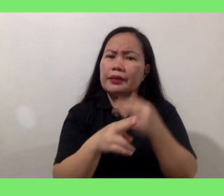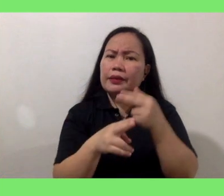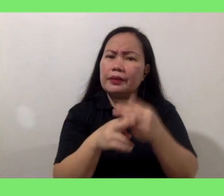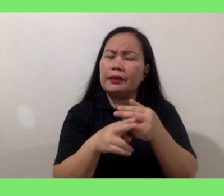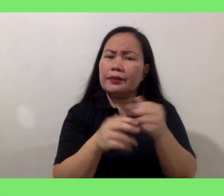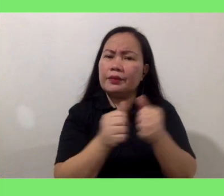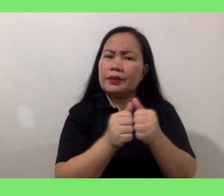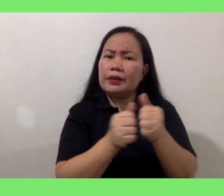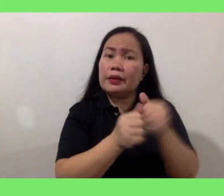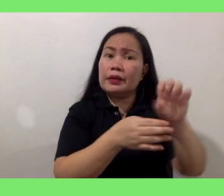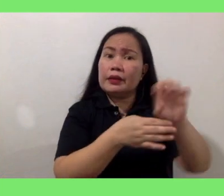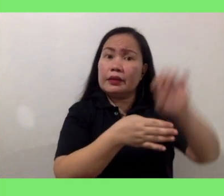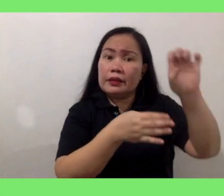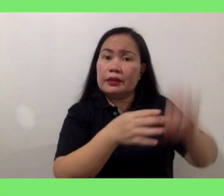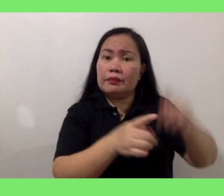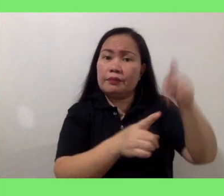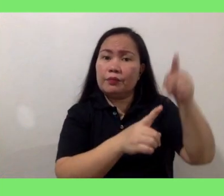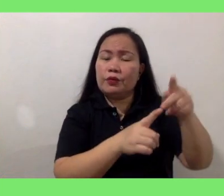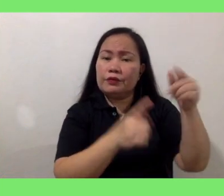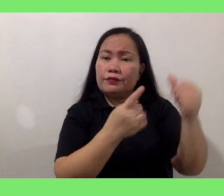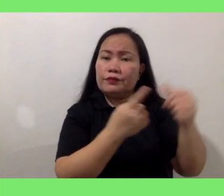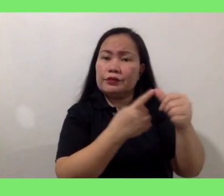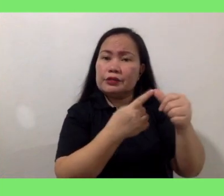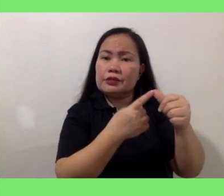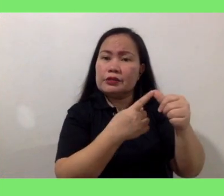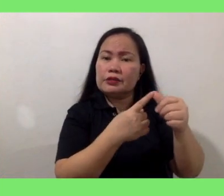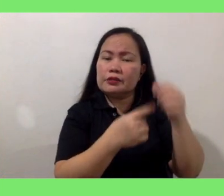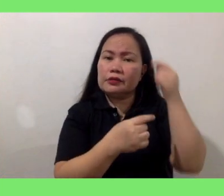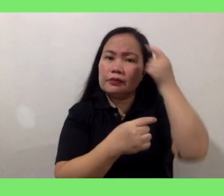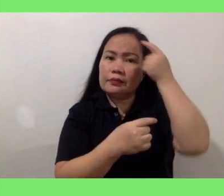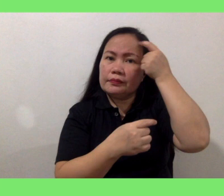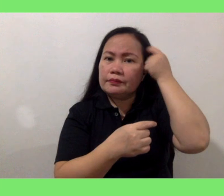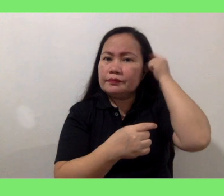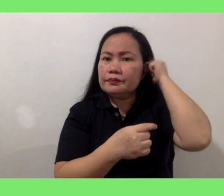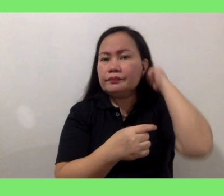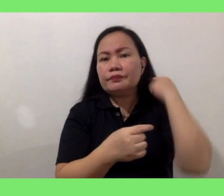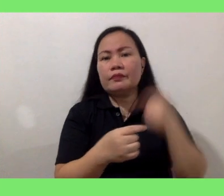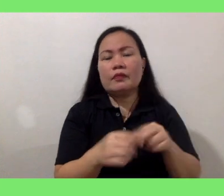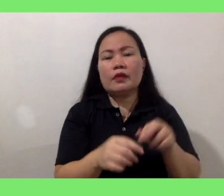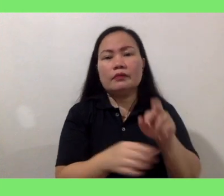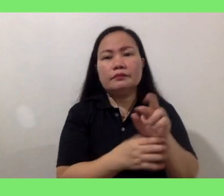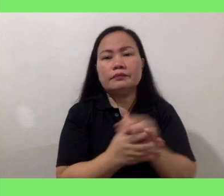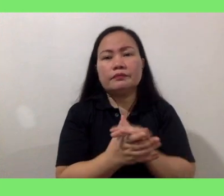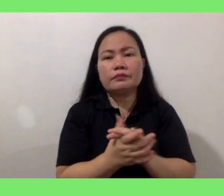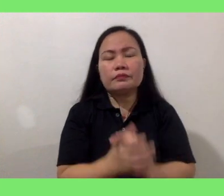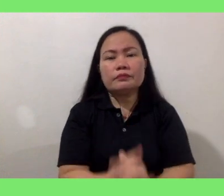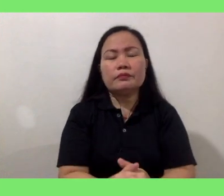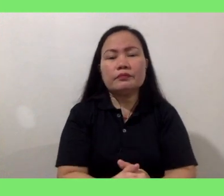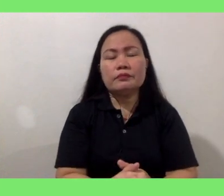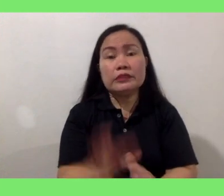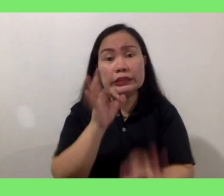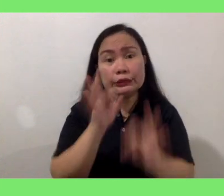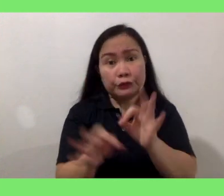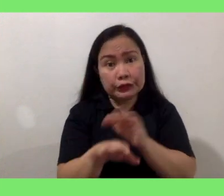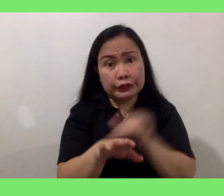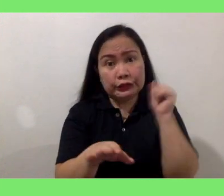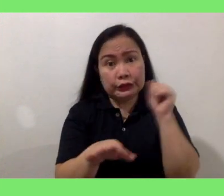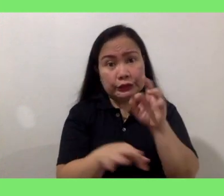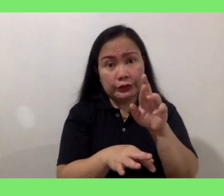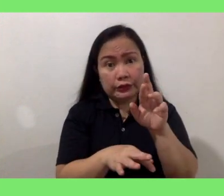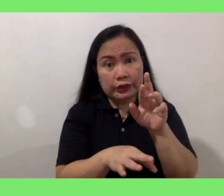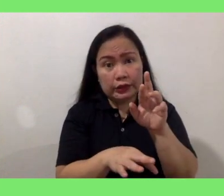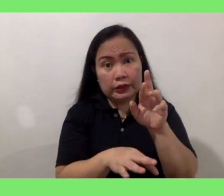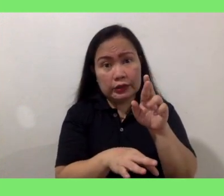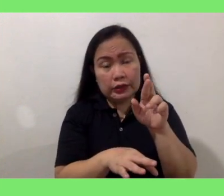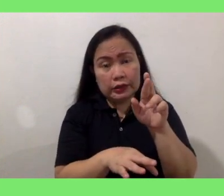array is named with its endpoint first. So, kapag nag-name tayo ng ray, lagi